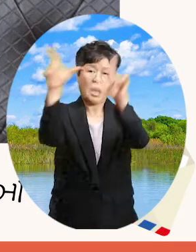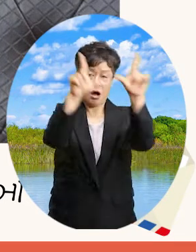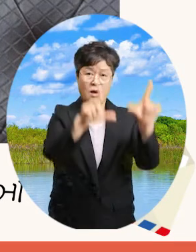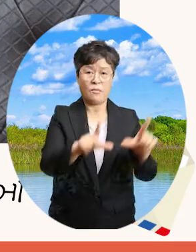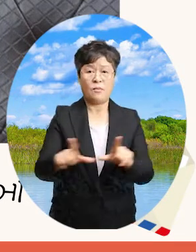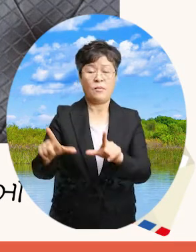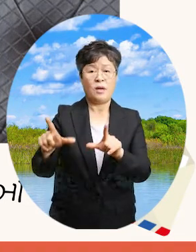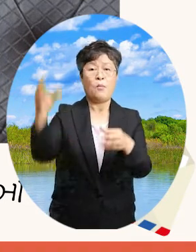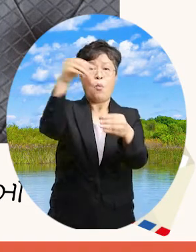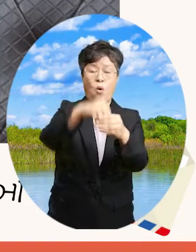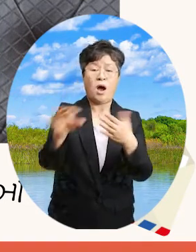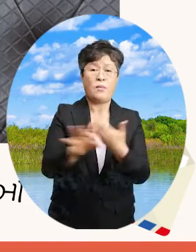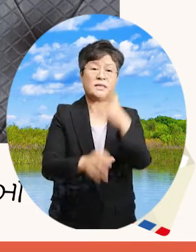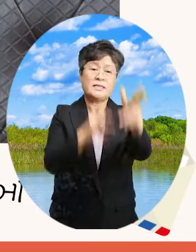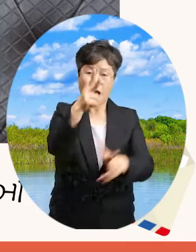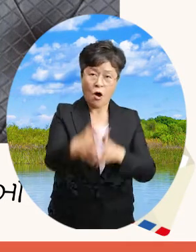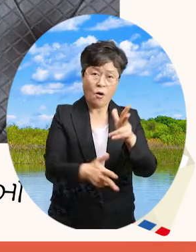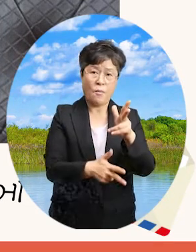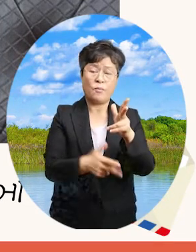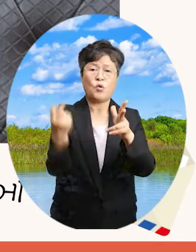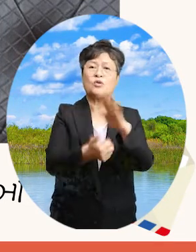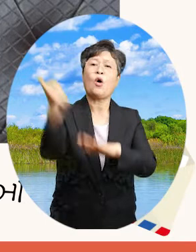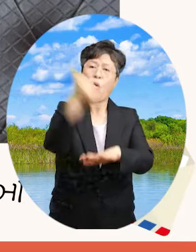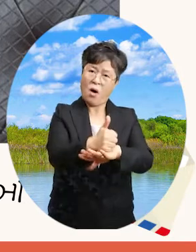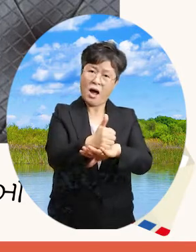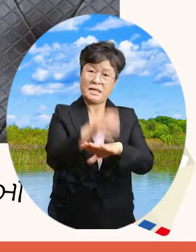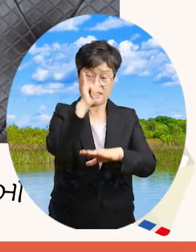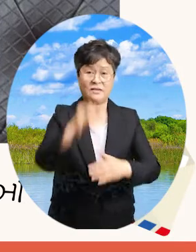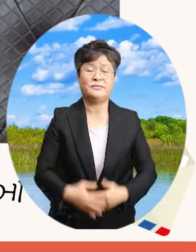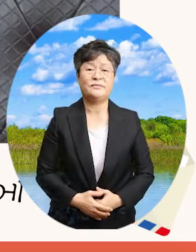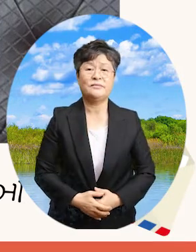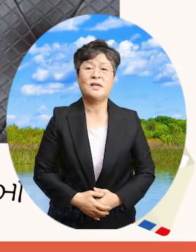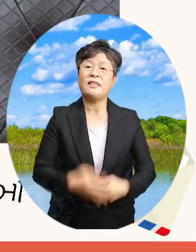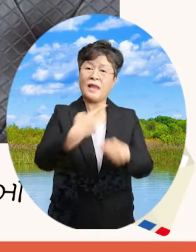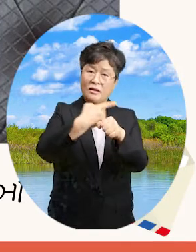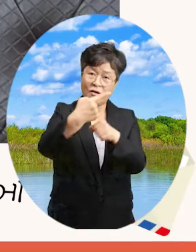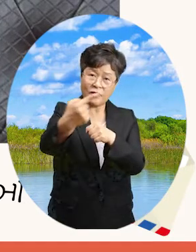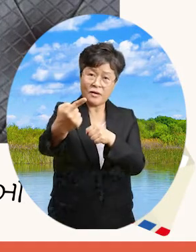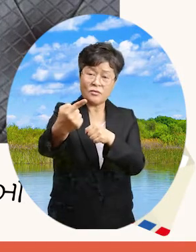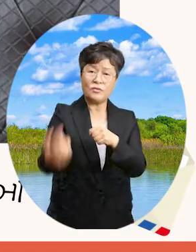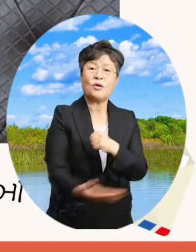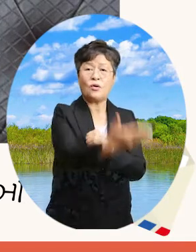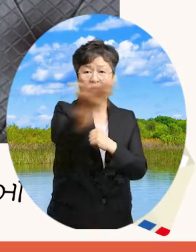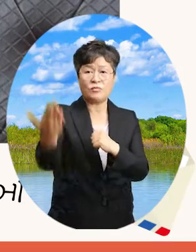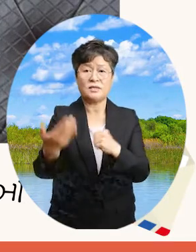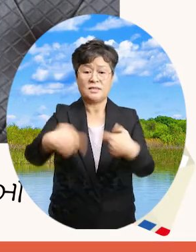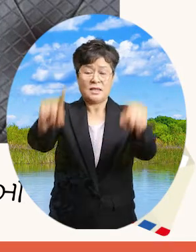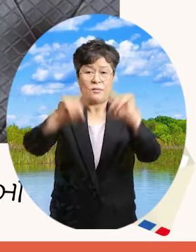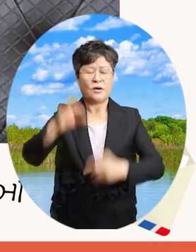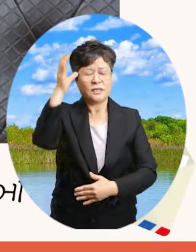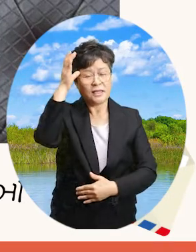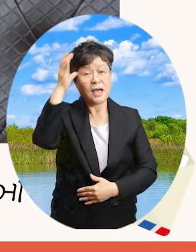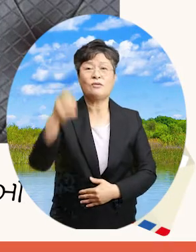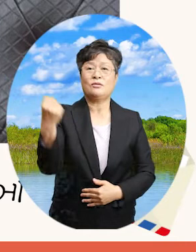그런 측면에서 보면 일상적으로 운동 많이 하시면서 우리 시민 여러분들의 제보도 많이 필요하고요. 필요하면 날짜를 정해놓아서 함께 또 참여할 수 있는 그런